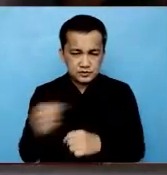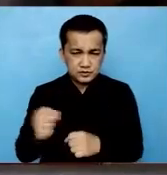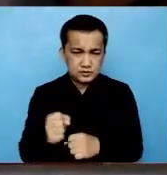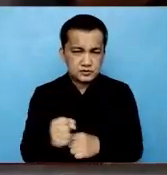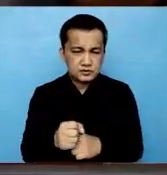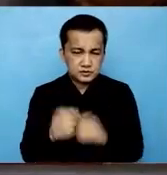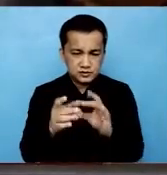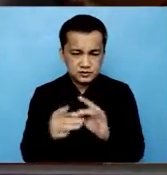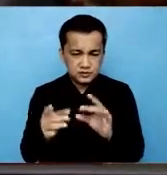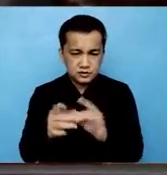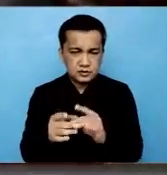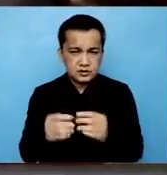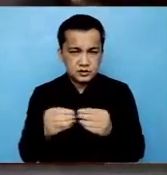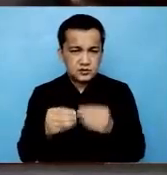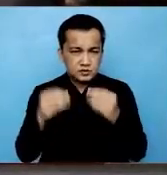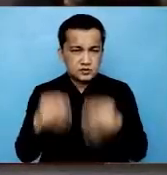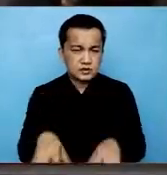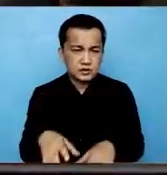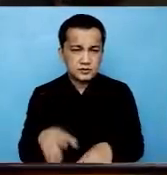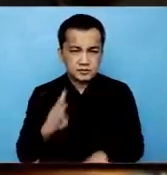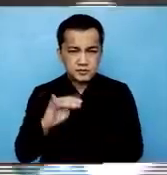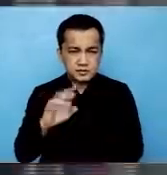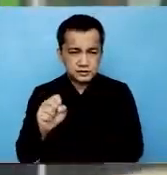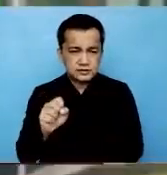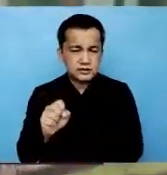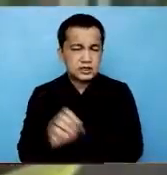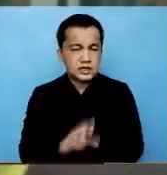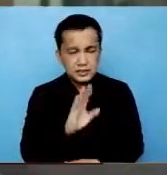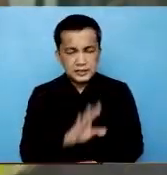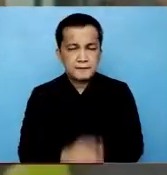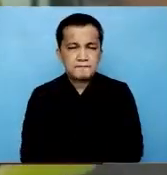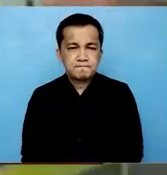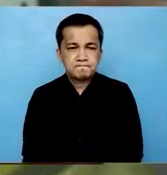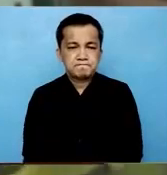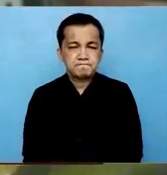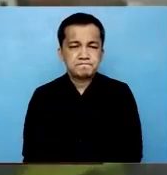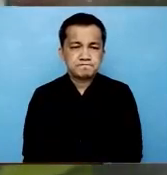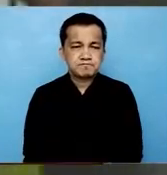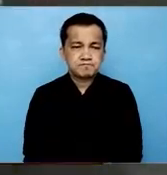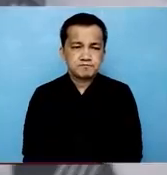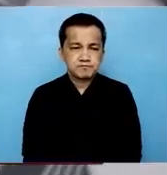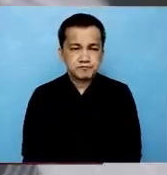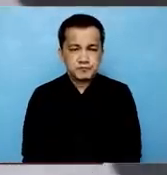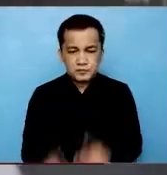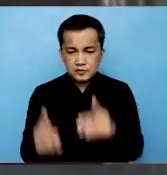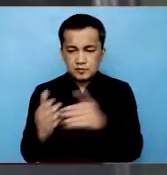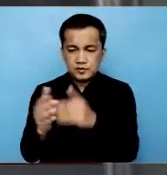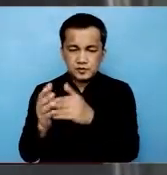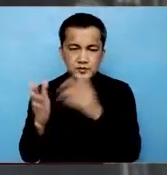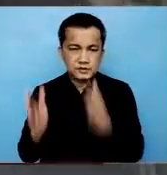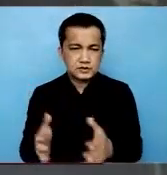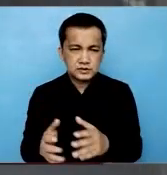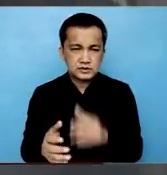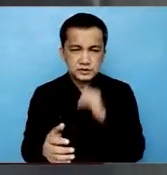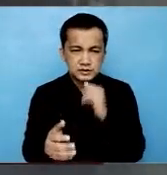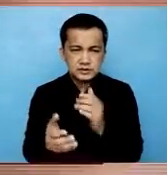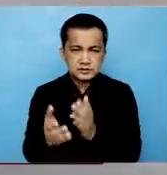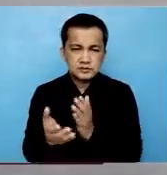nawalan ng tuluyan ang basehan ng akusasyon sa kanya. Ang prosecution naman hindi raw basta-basta